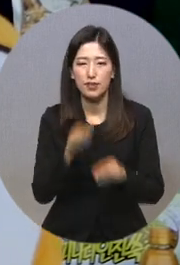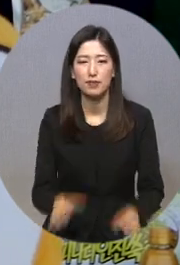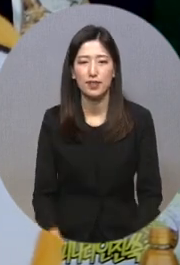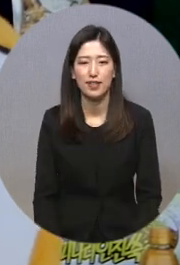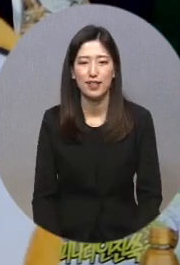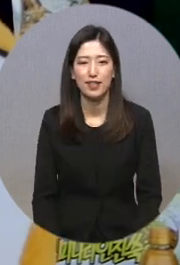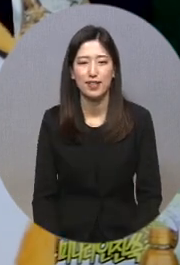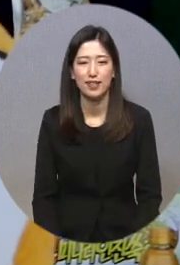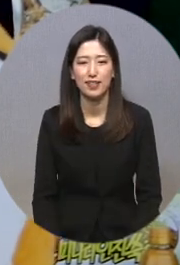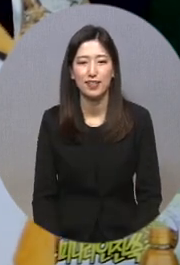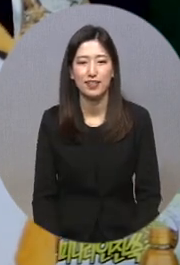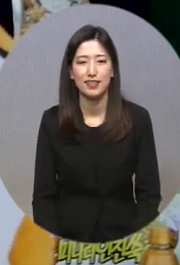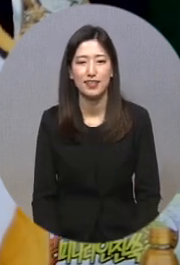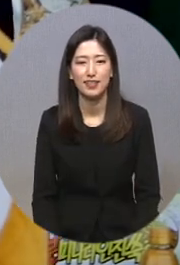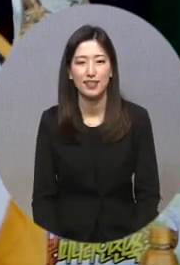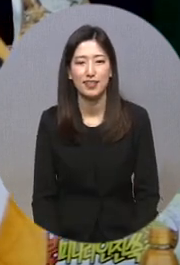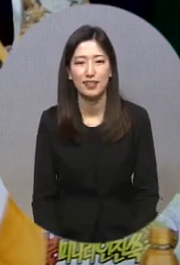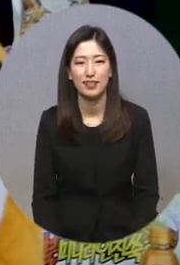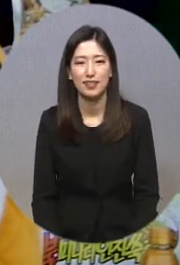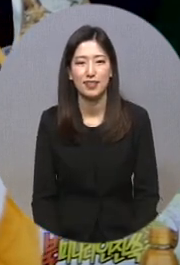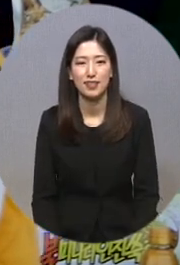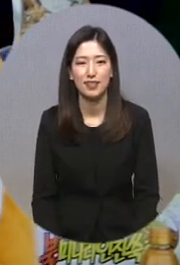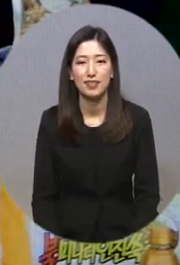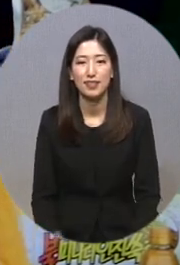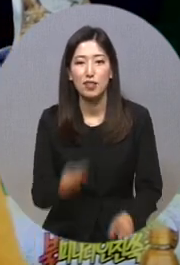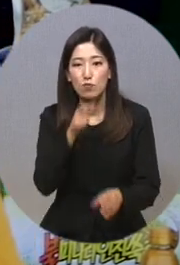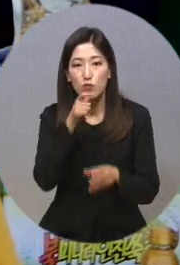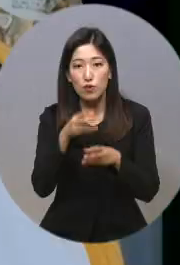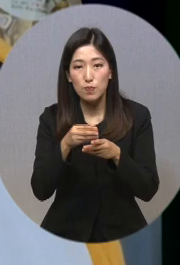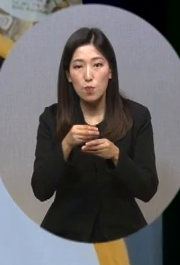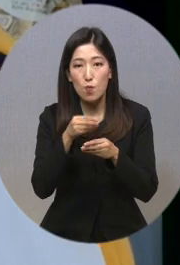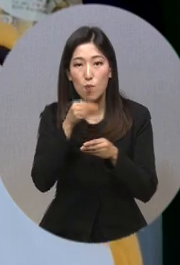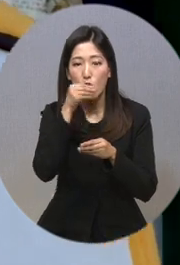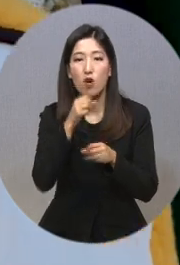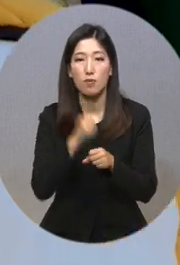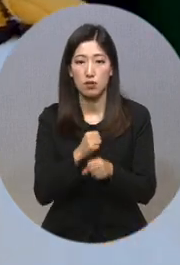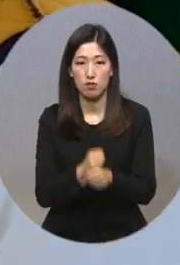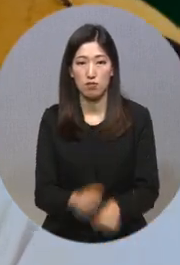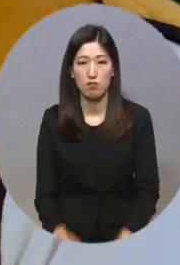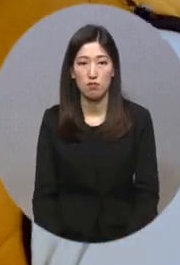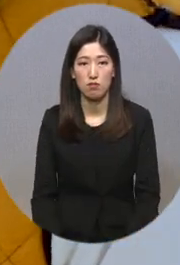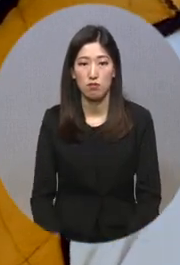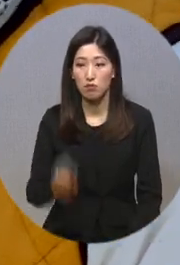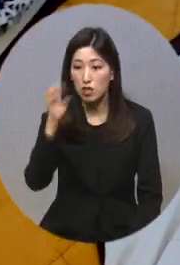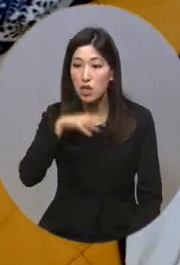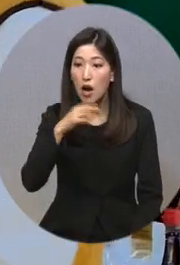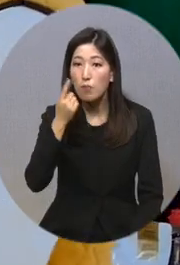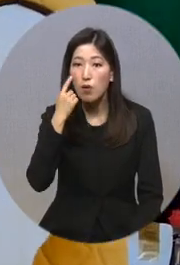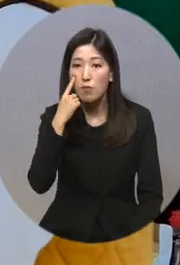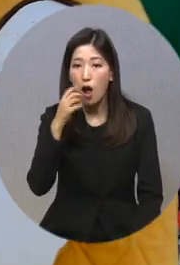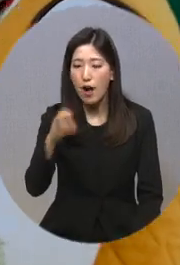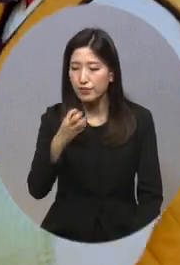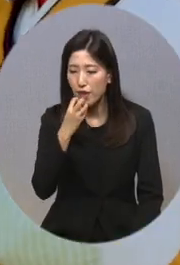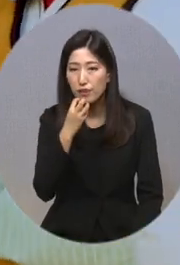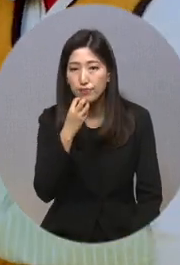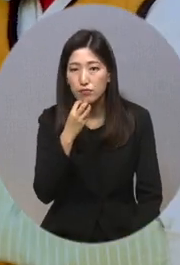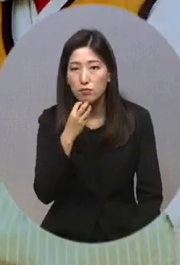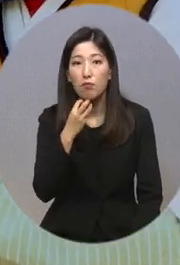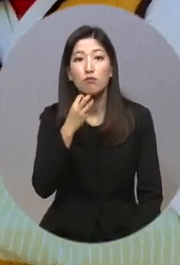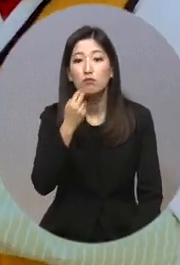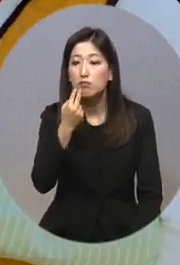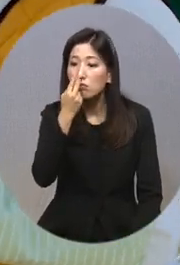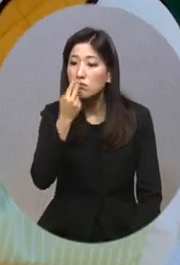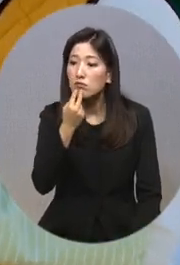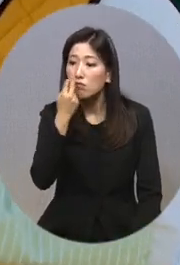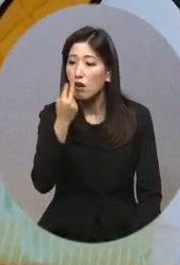있고 차로도 먹을 수 있고 네, 편하게 드실 수 있게 액상으로 만들었고 액상으로 먹어요? 차로 드셔보세요. 굉장히 향이 좋습니다. 느끼실 수 있어요. 향이 있네.